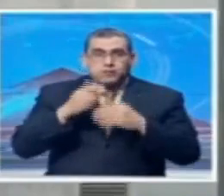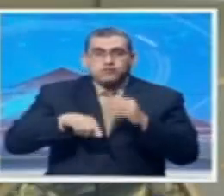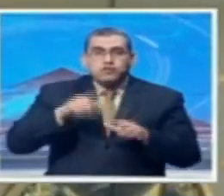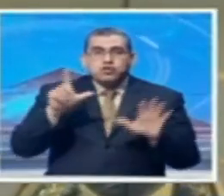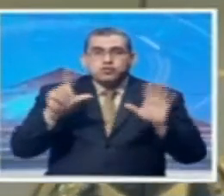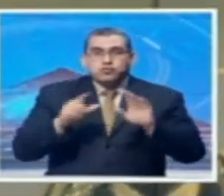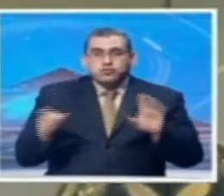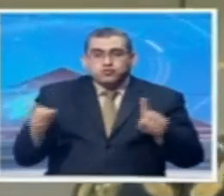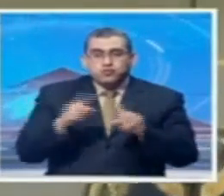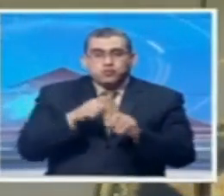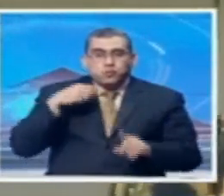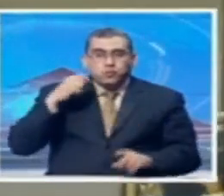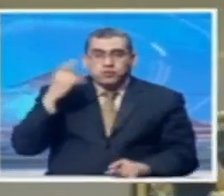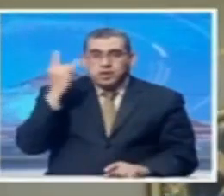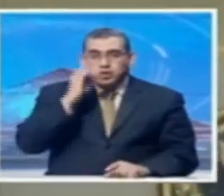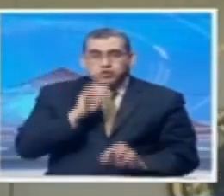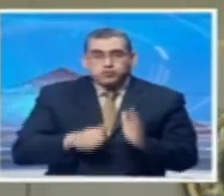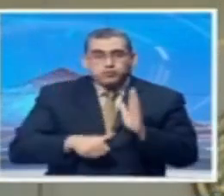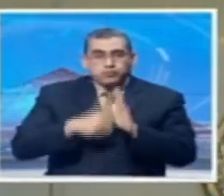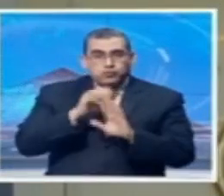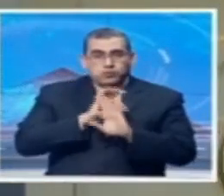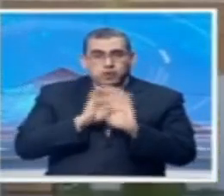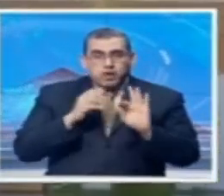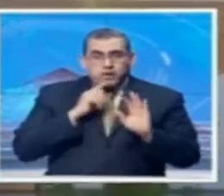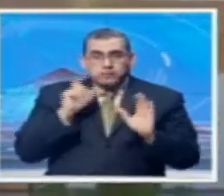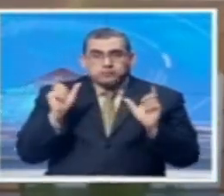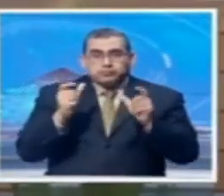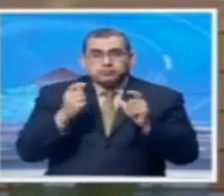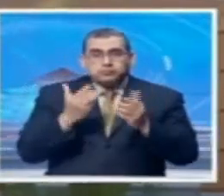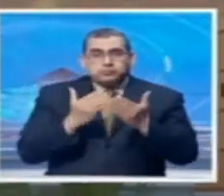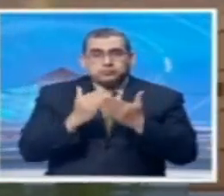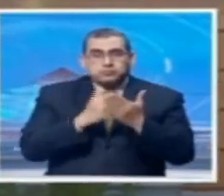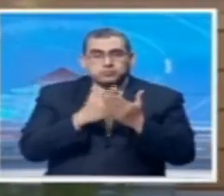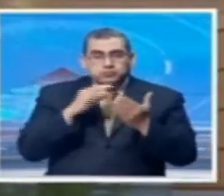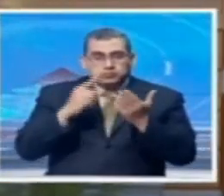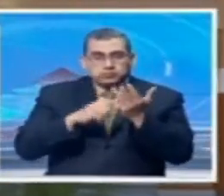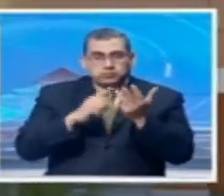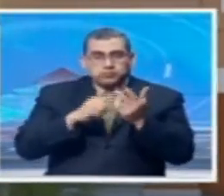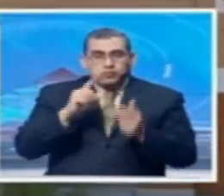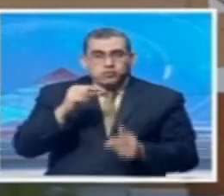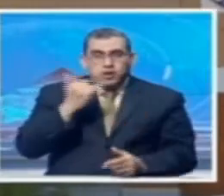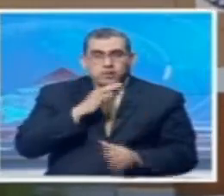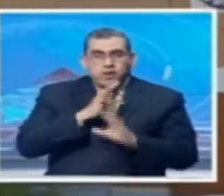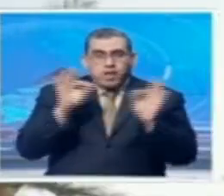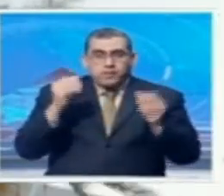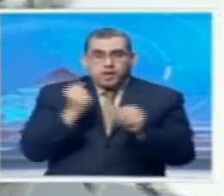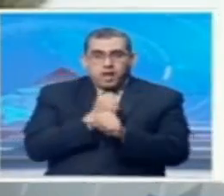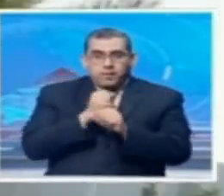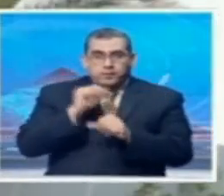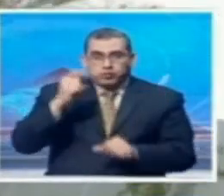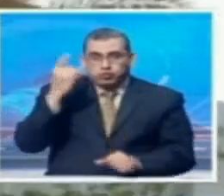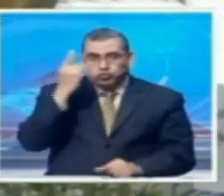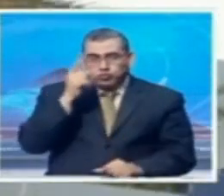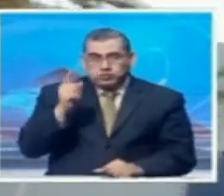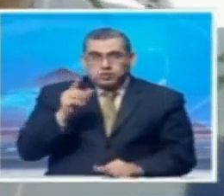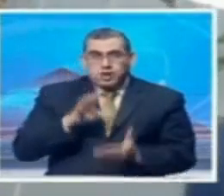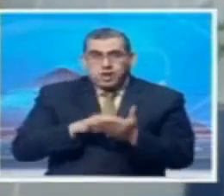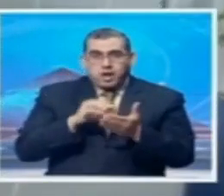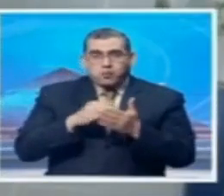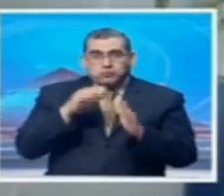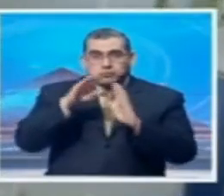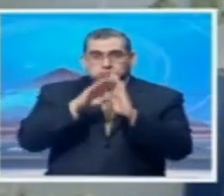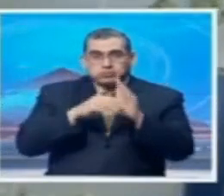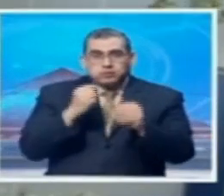أسبوع. نجحت أجهزة الوزارة في تحقيق نتائج متميزة في شتى مجالات العمل الأمنية. ففي